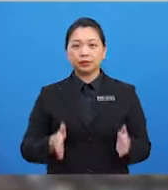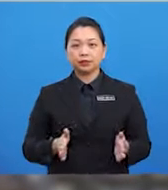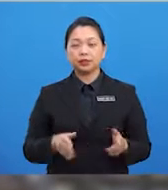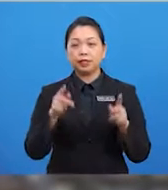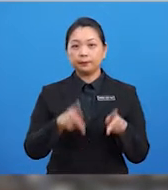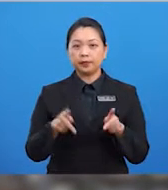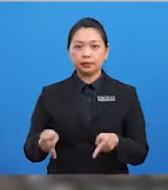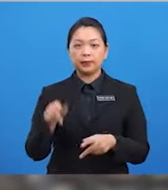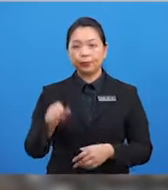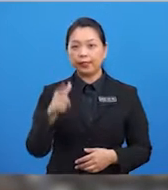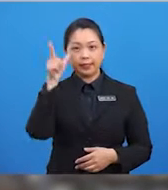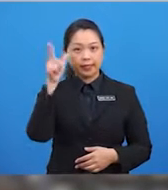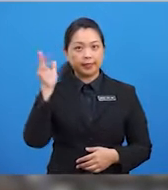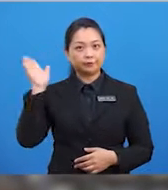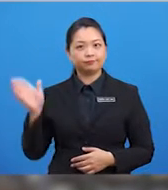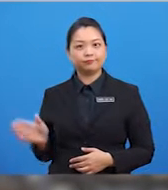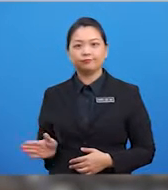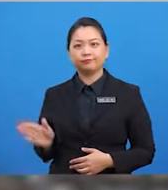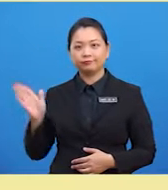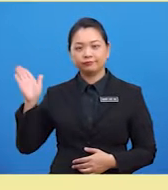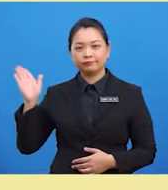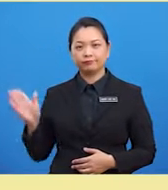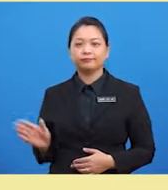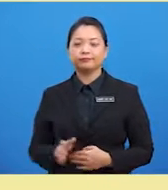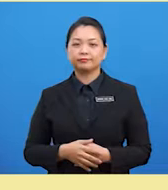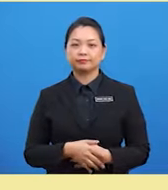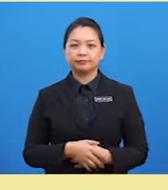boleh lihat paparan seterusnya.